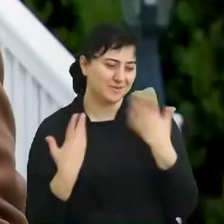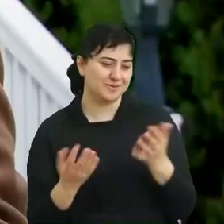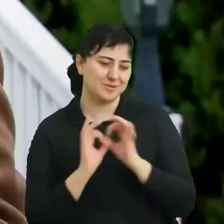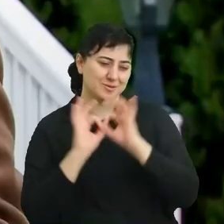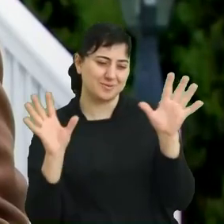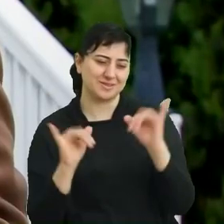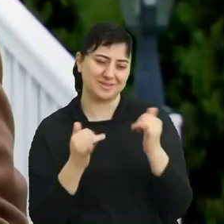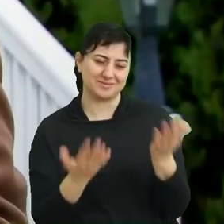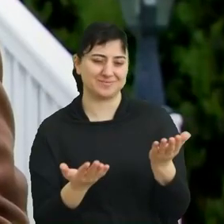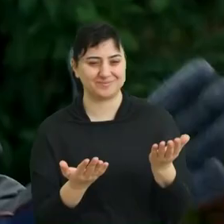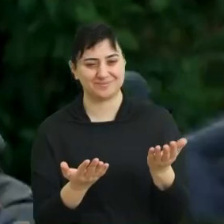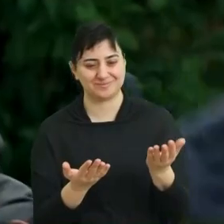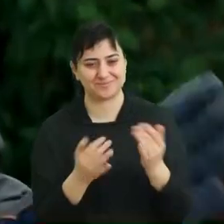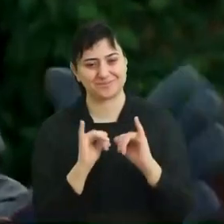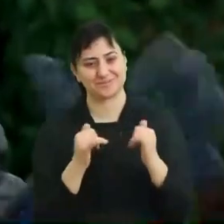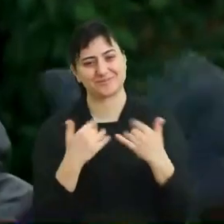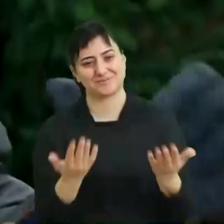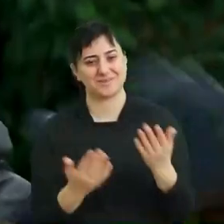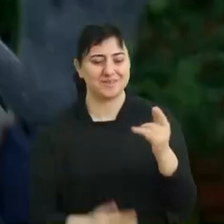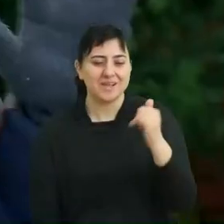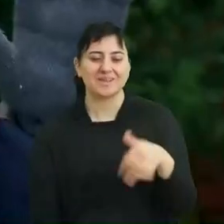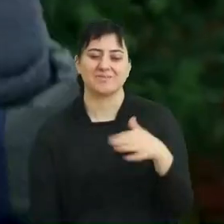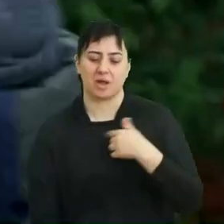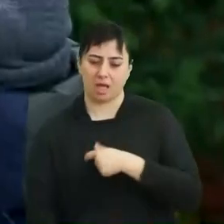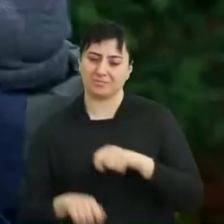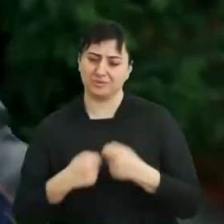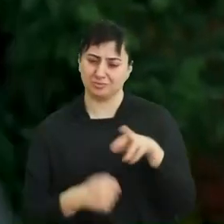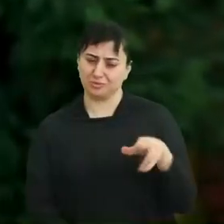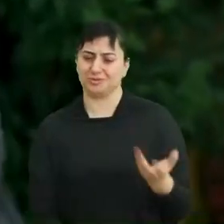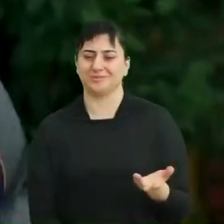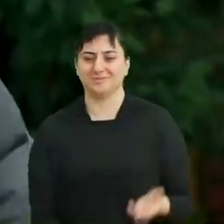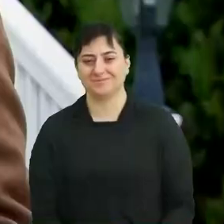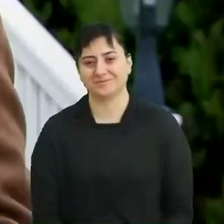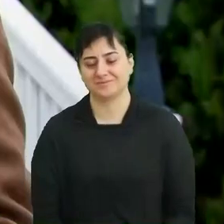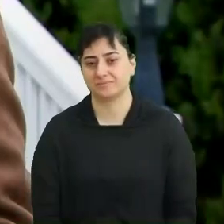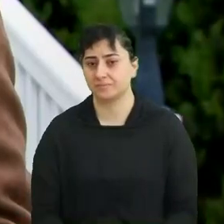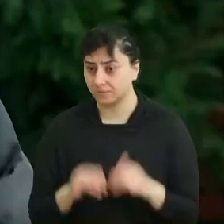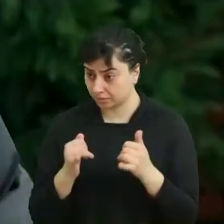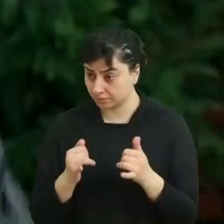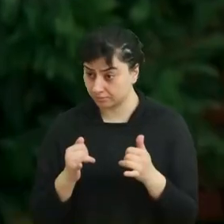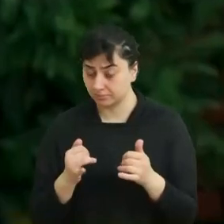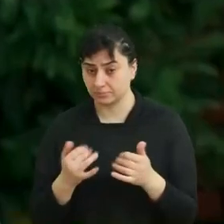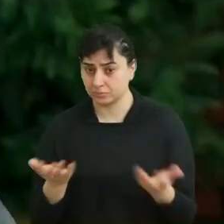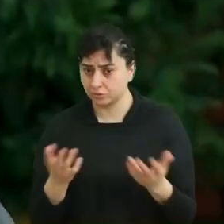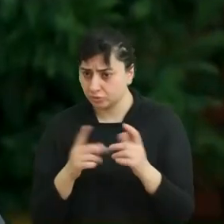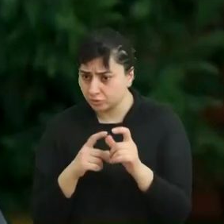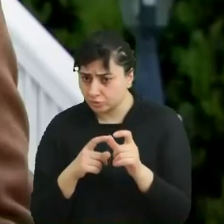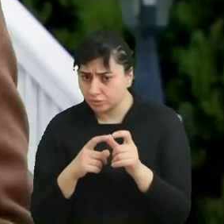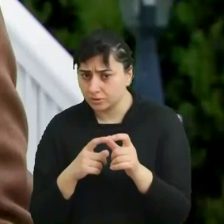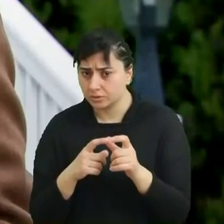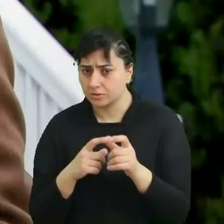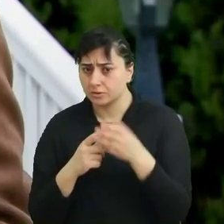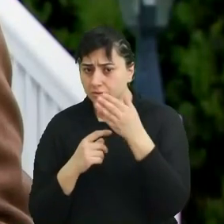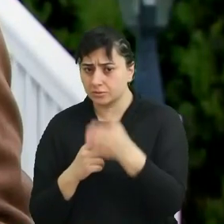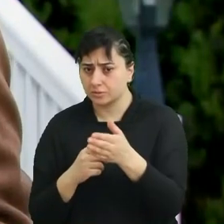Süper ya, espriden süper. Yani espri olmadığını bilsem alınacağım, kusacağım yani. Espri mi? Şükrücüğüm, senin